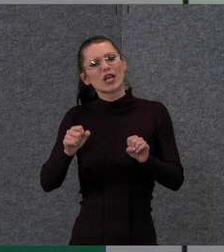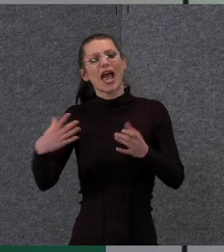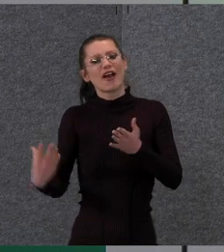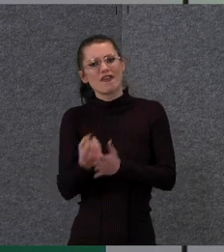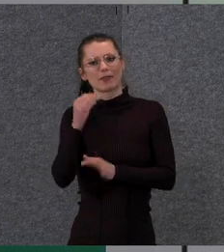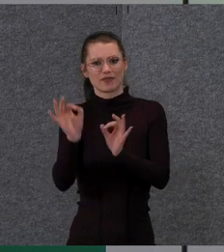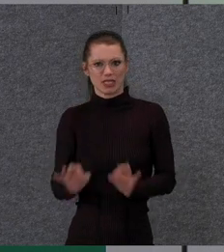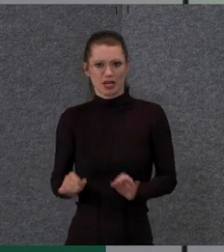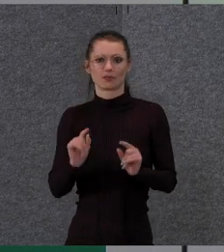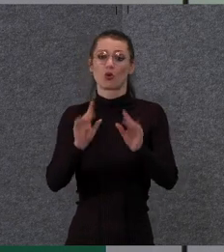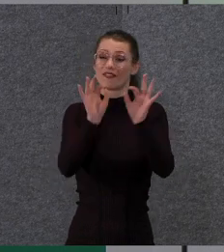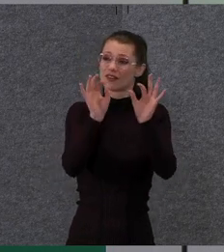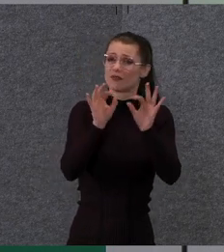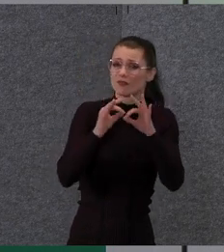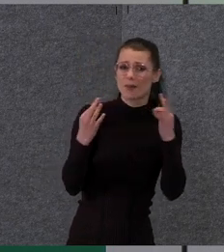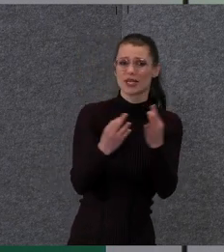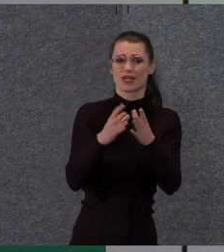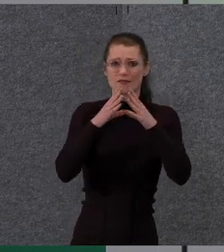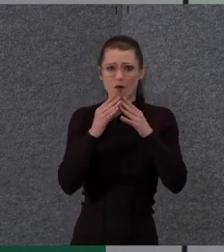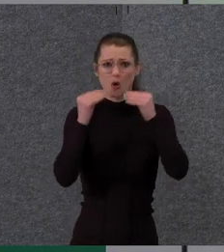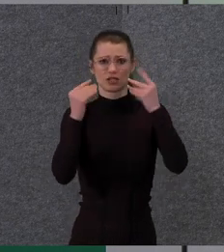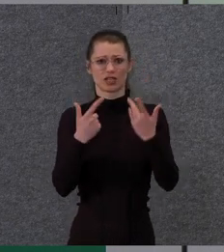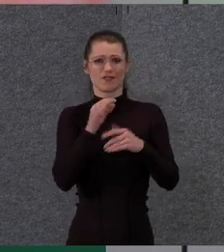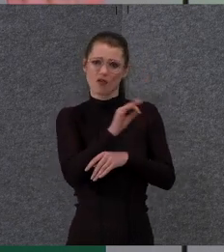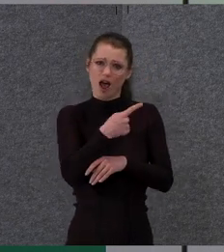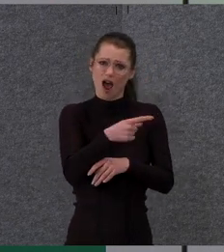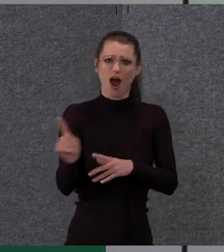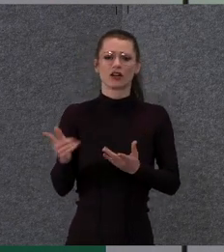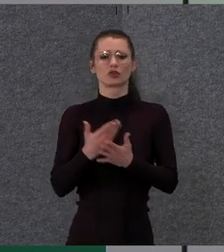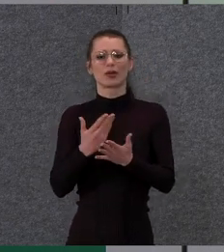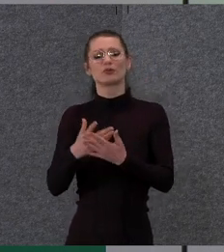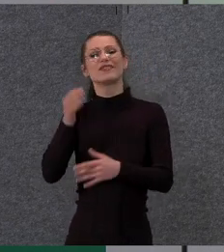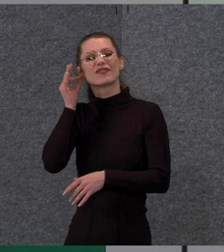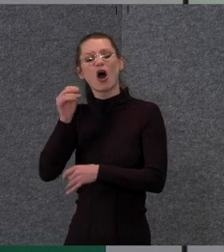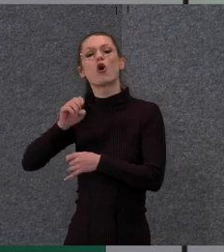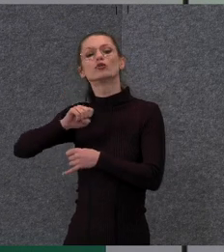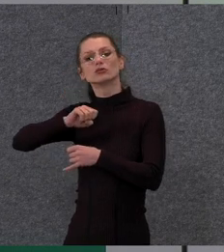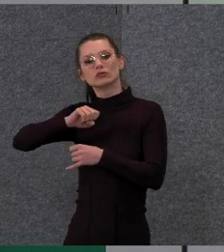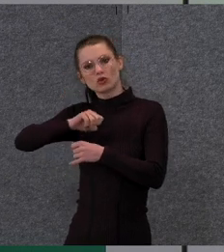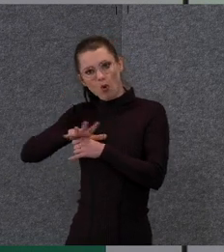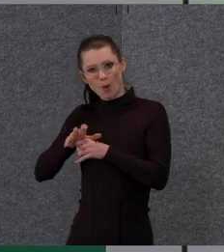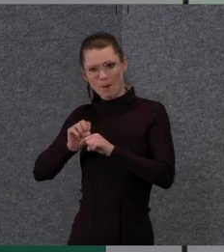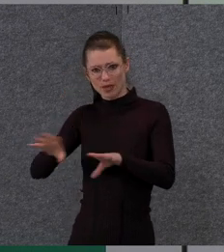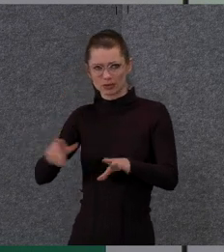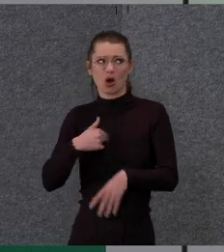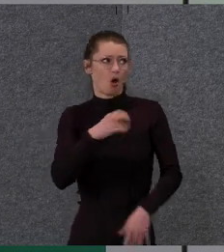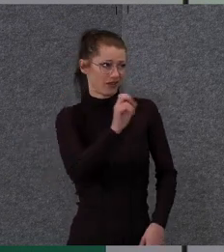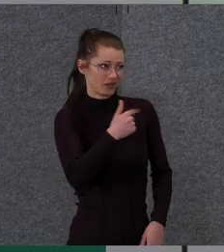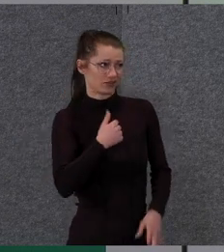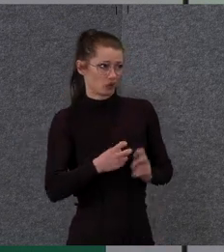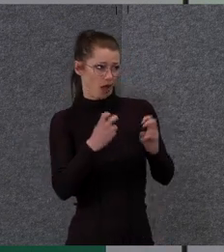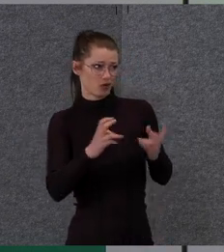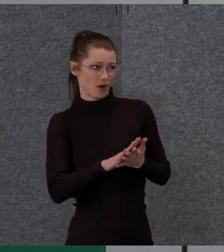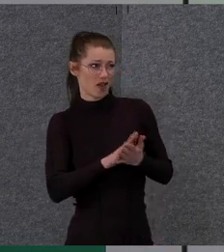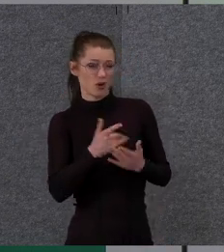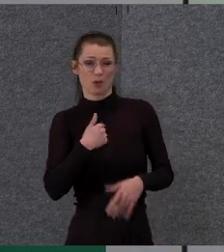eine größere Familienfreundlichkeit auch schaffen, dass Frauen eben zum Beispiel in der Corona-Pandemie dann nicht sagen, ich bleibe zu Hause oder ich